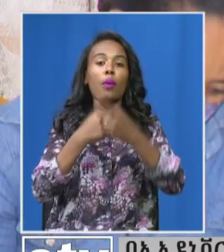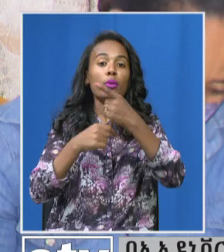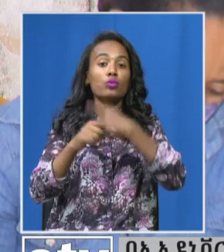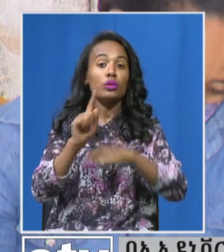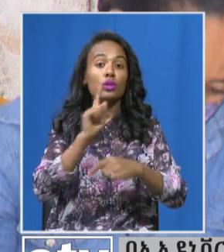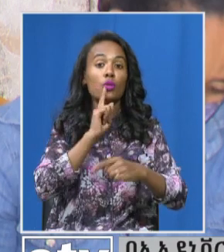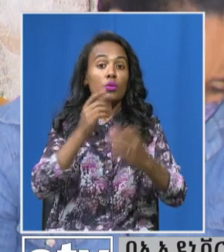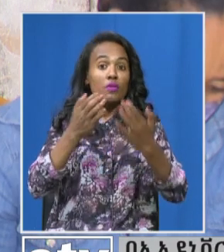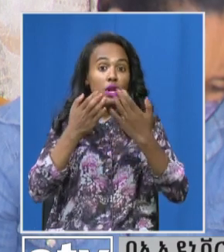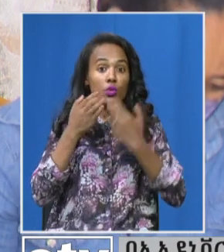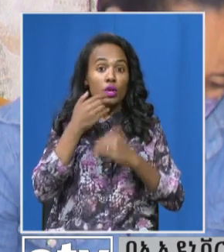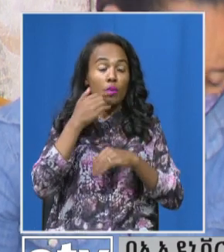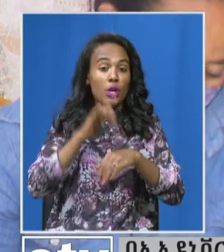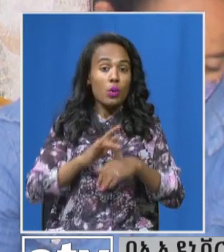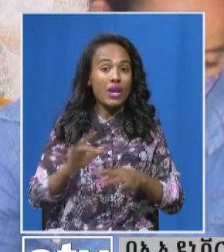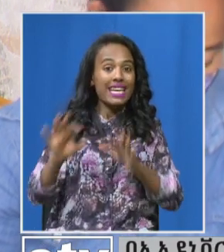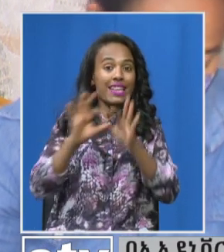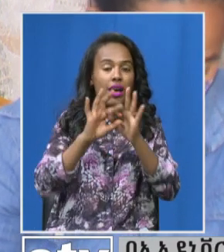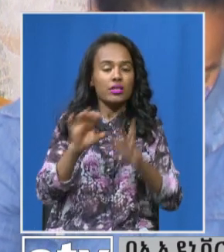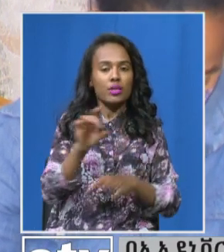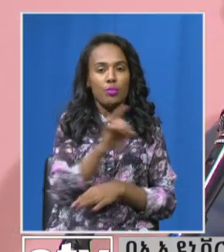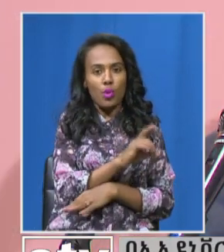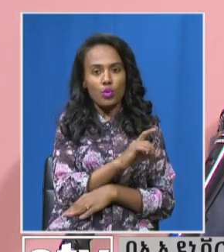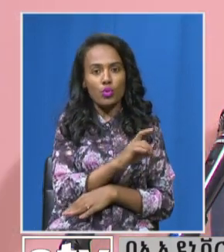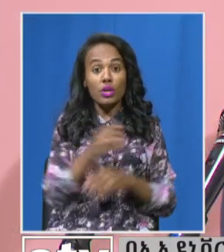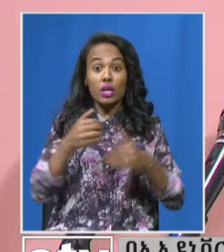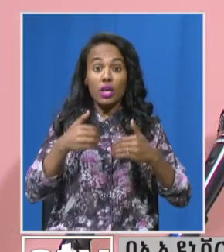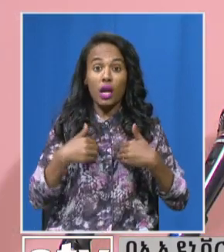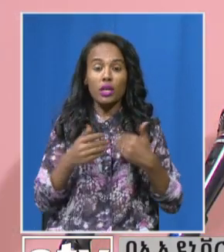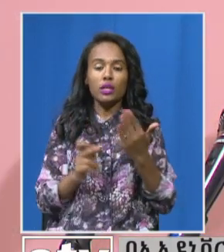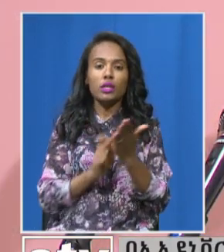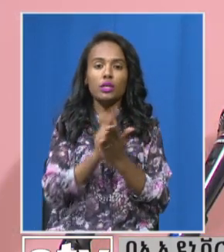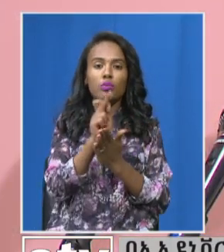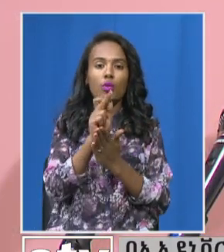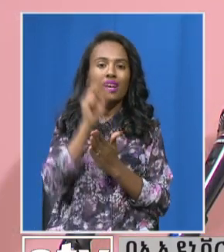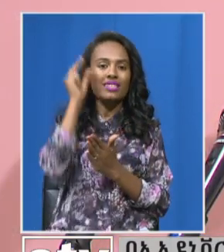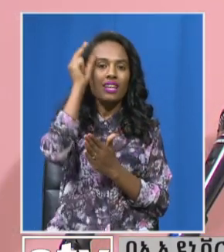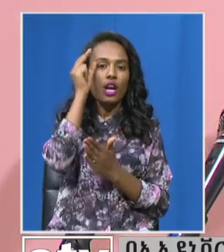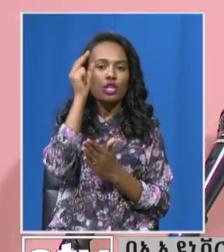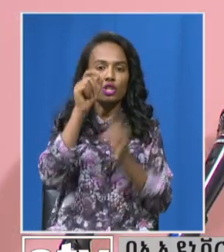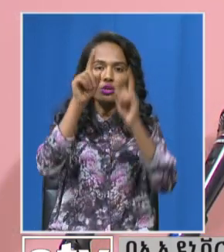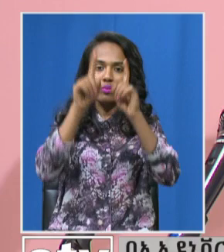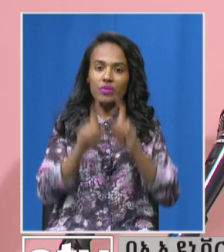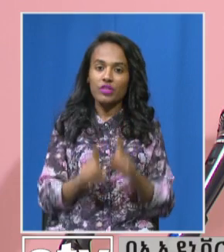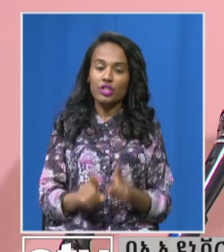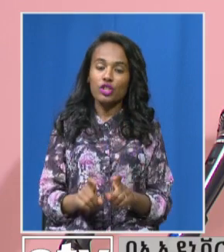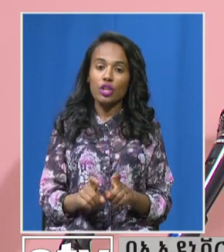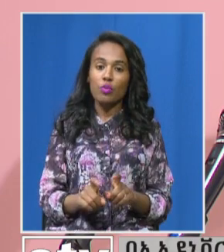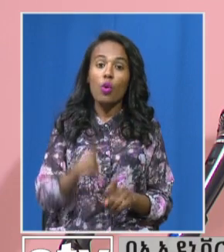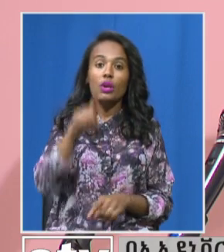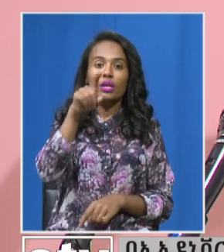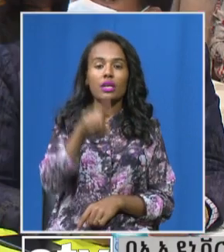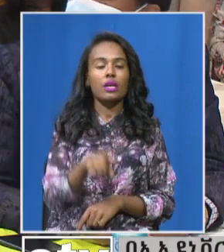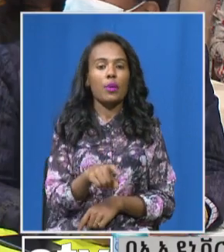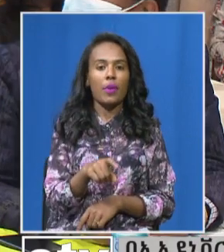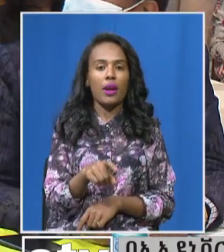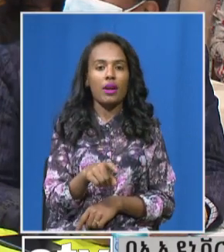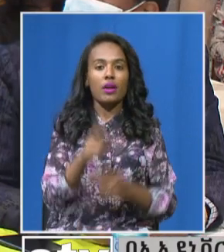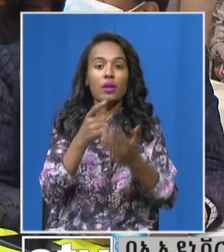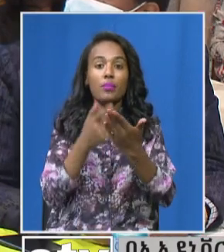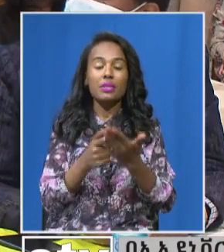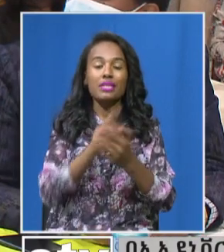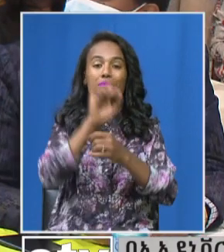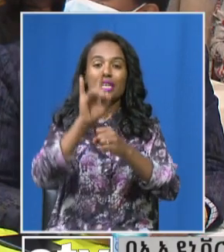ነው የሚፈልጉት የሚለው ጋር የተያያዘ መሆኑን ያለንን የዲሞክራሲ ካልቸርን መፈተሽ ደግሞ ይገባል።